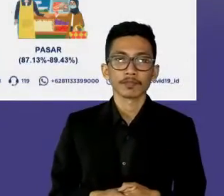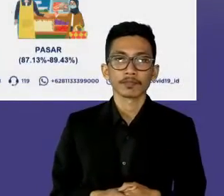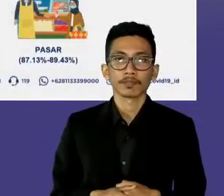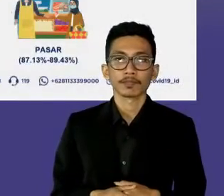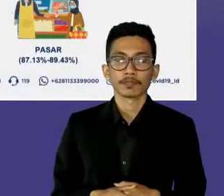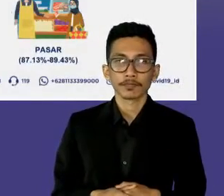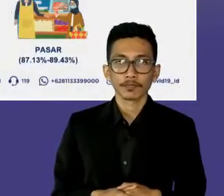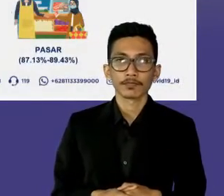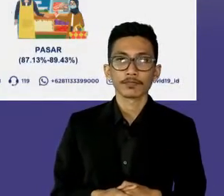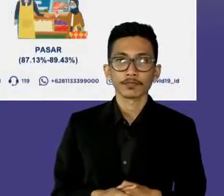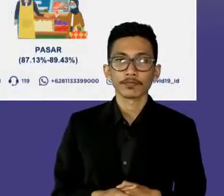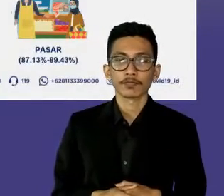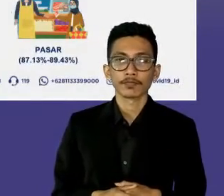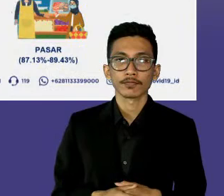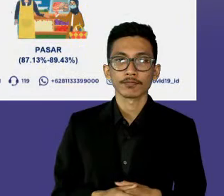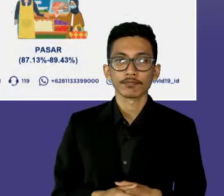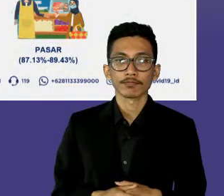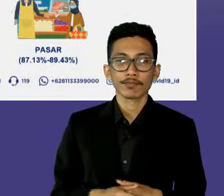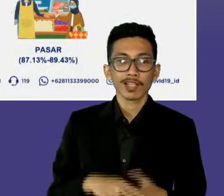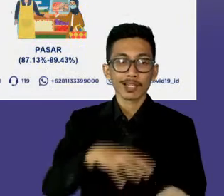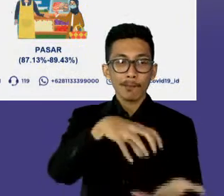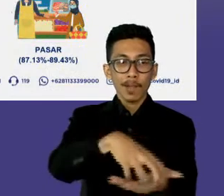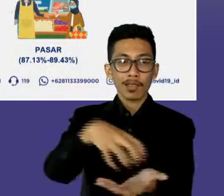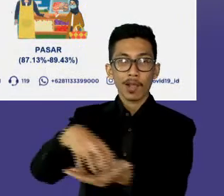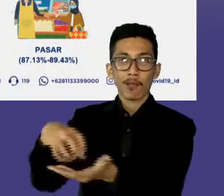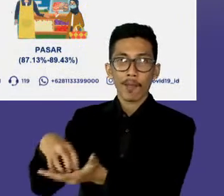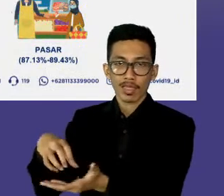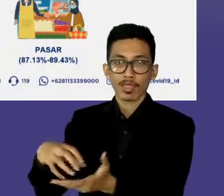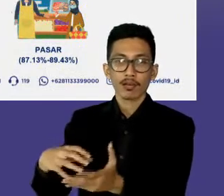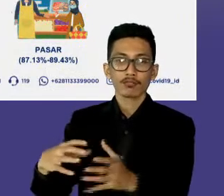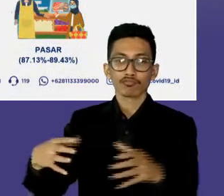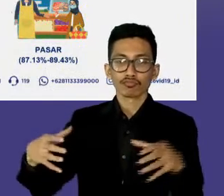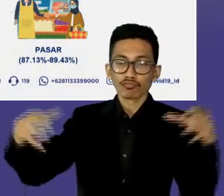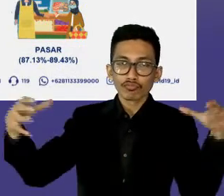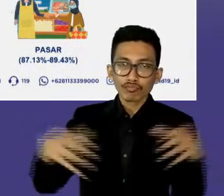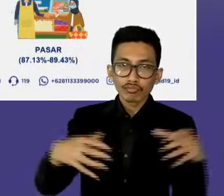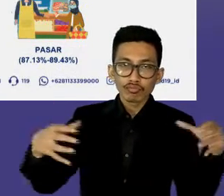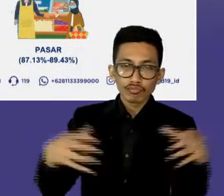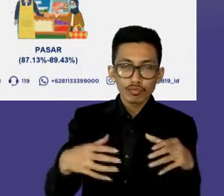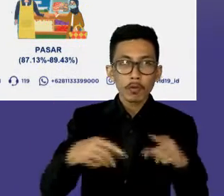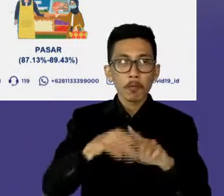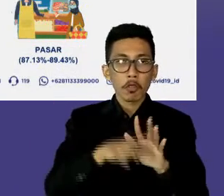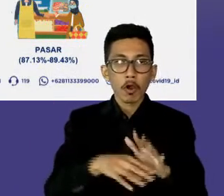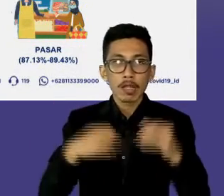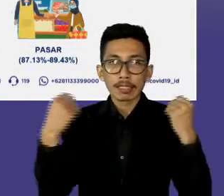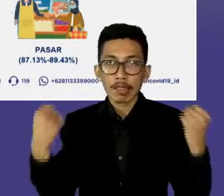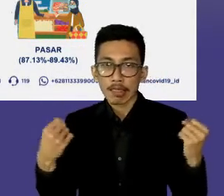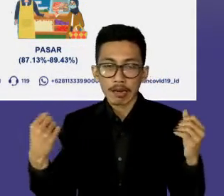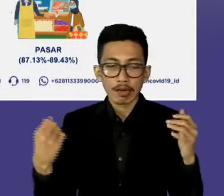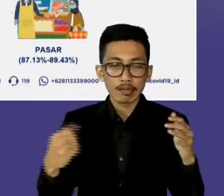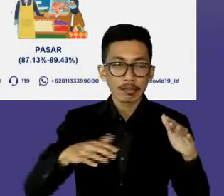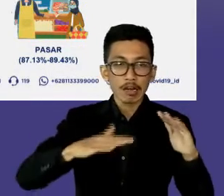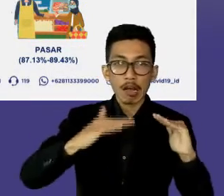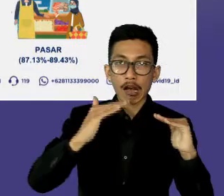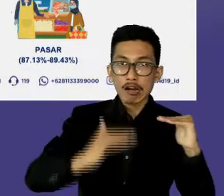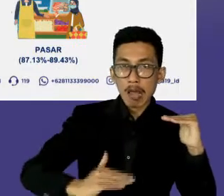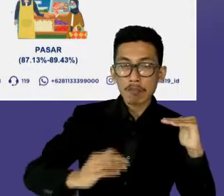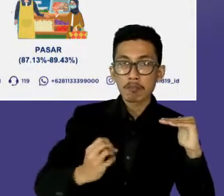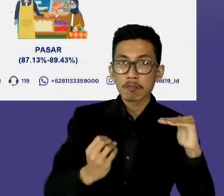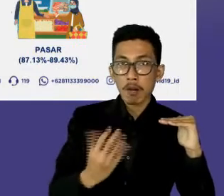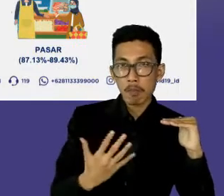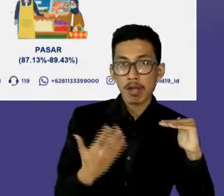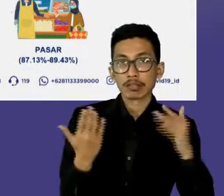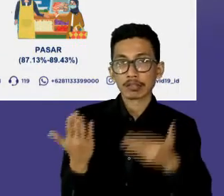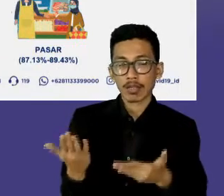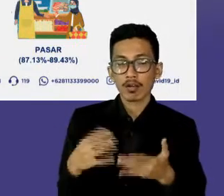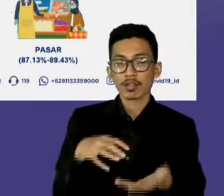lihat ternyata di lapangan, di mana sih lokasi-lokasi kerumunan dengan kepatuhan protokol kesehatan yang rendah, yang paling banyak kita temukan yang pertama itu